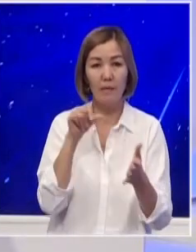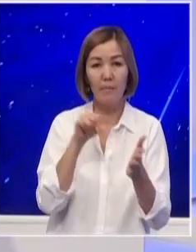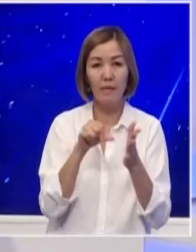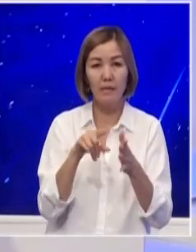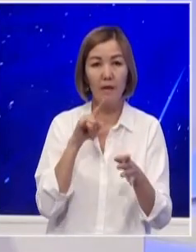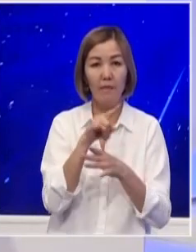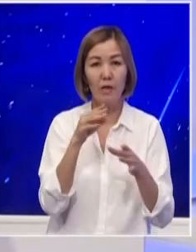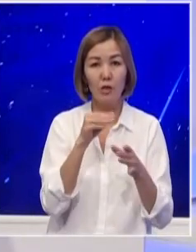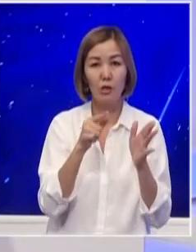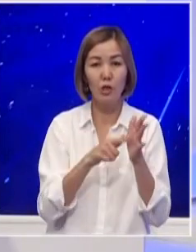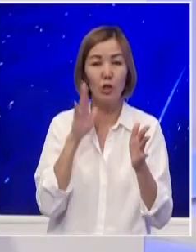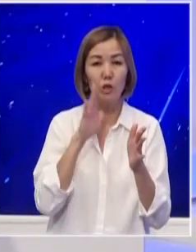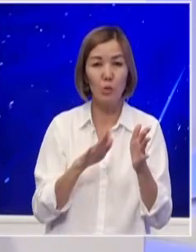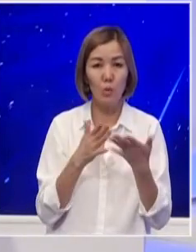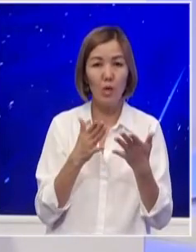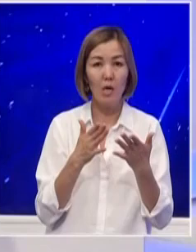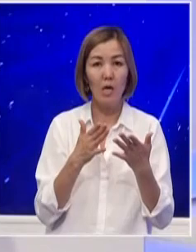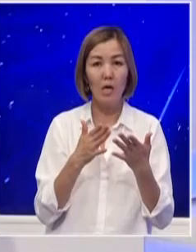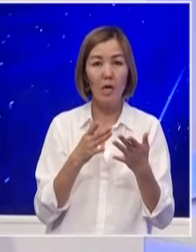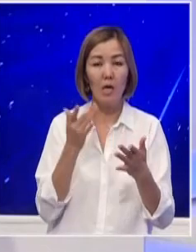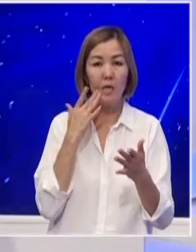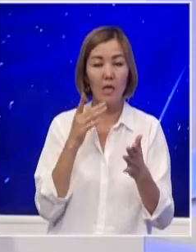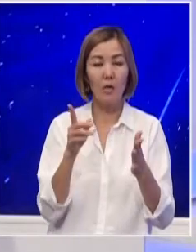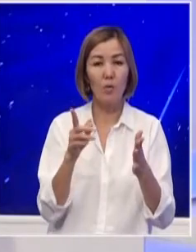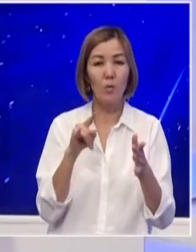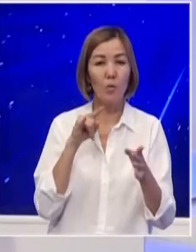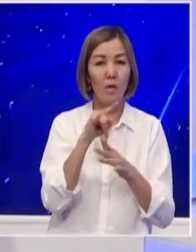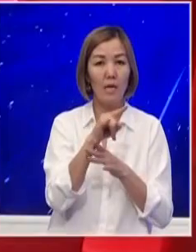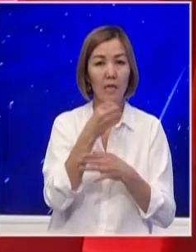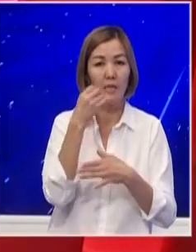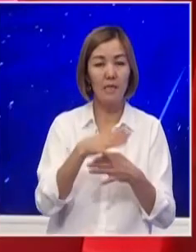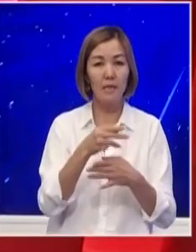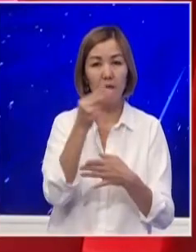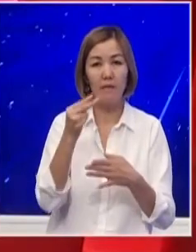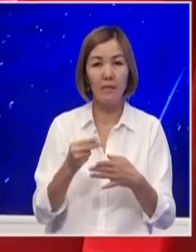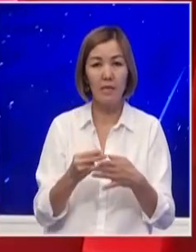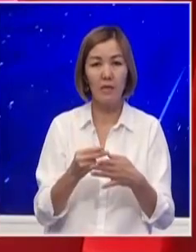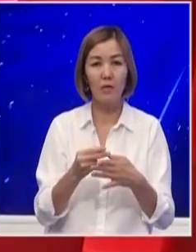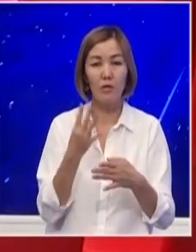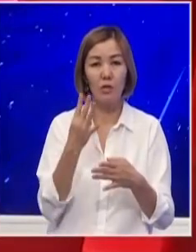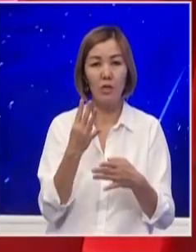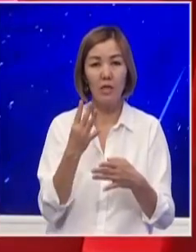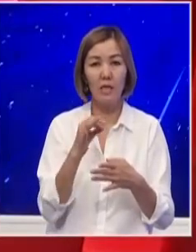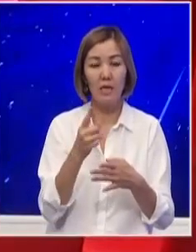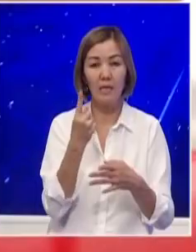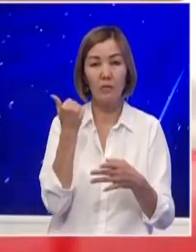представителями авиакомпании ЖТСУ. Так, регулярные маршруты в Астану из центра области отныне выполняются не 4 раза в неделю, а ежедневно.